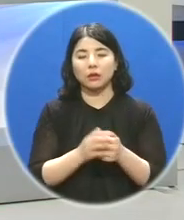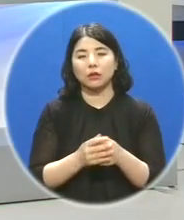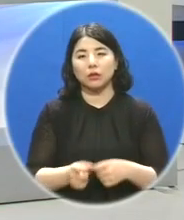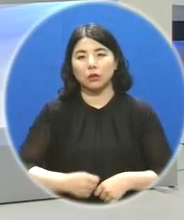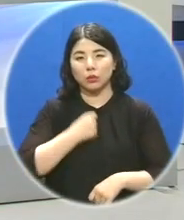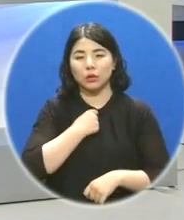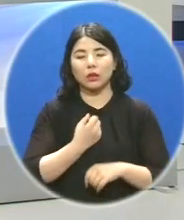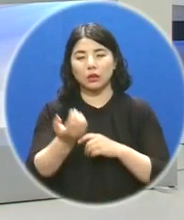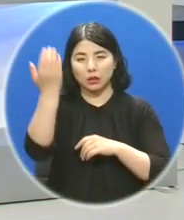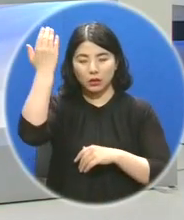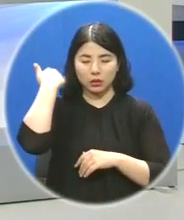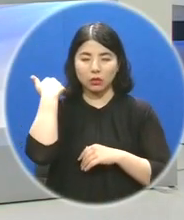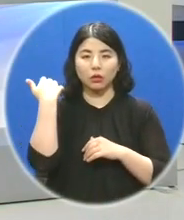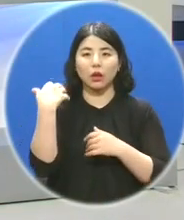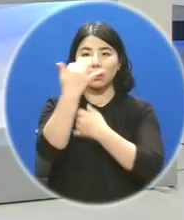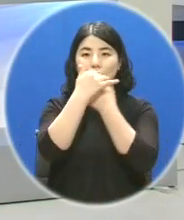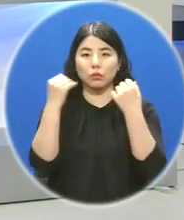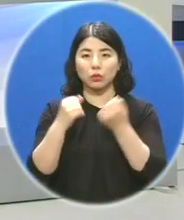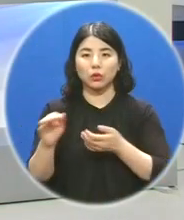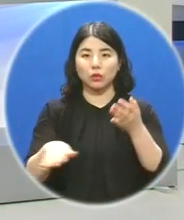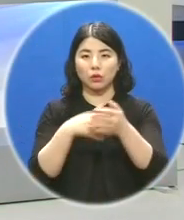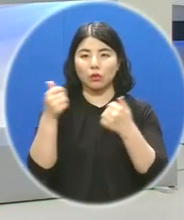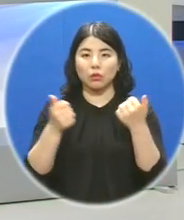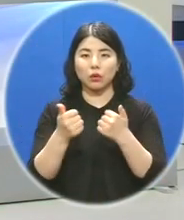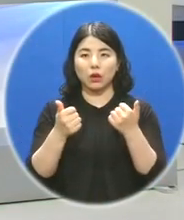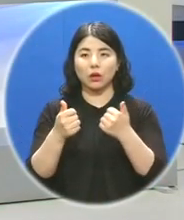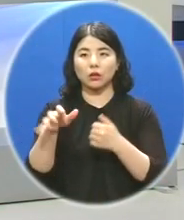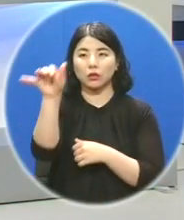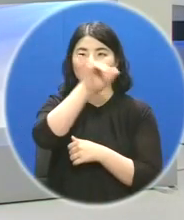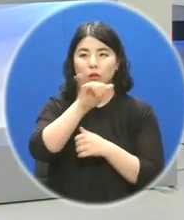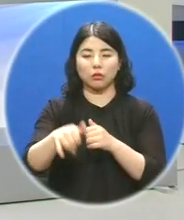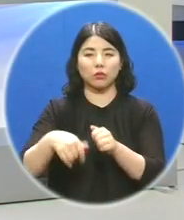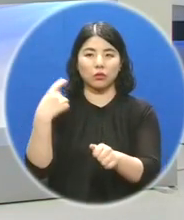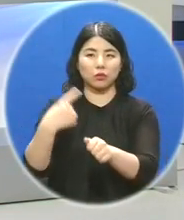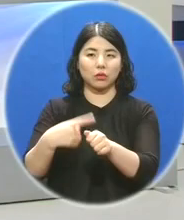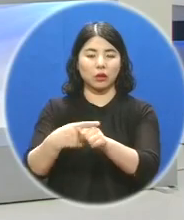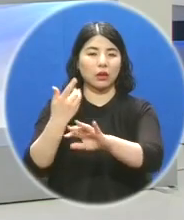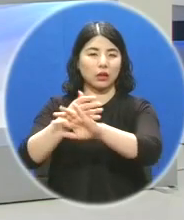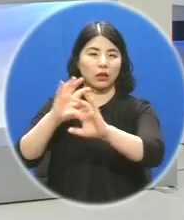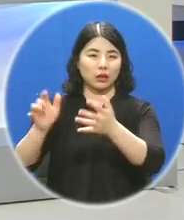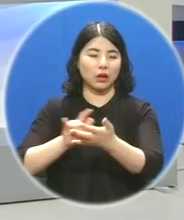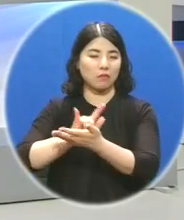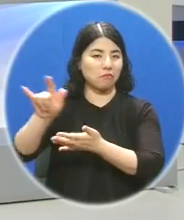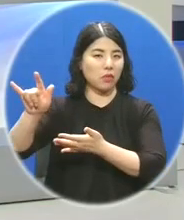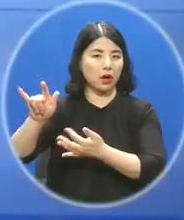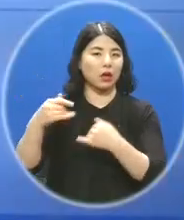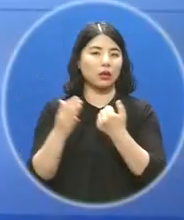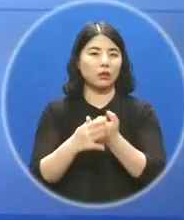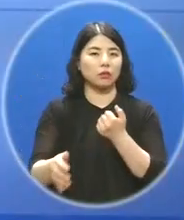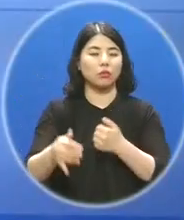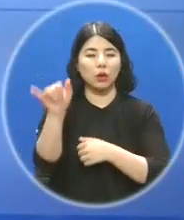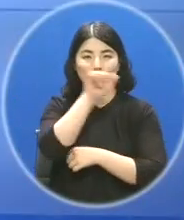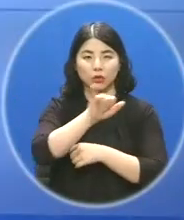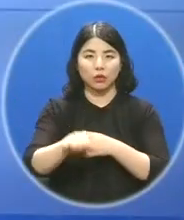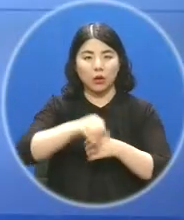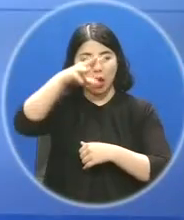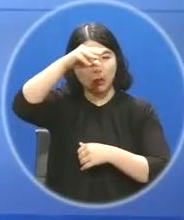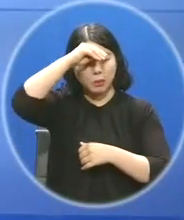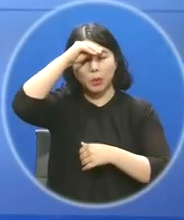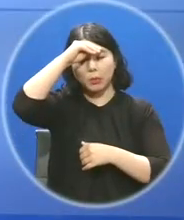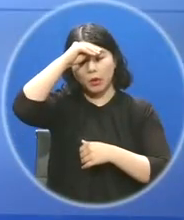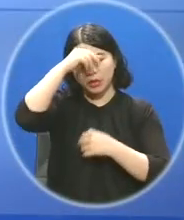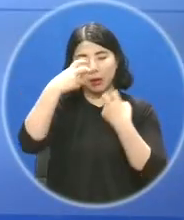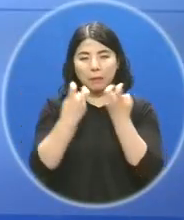사실 그 전에 이제 저희가 그 충청북도의회가 많이 네. 이제 전국적으로 그 비판받았던 해외 연수인데 아, 그렇죠. 네. 이제 전국의 이제 모범적인 어떤